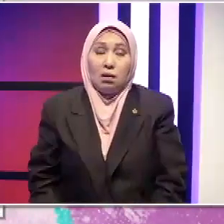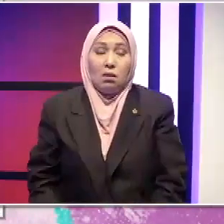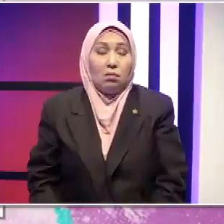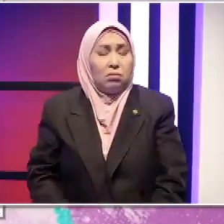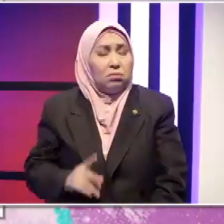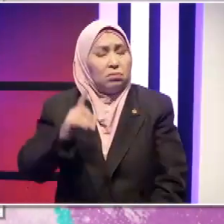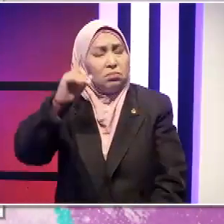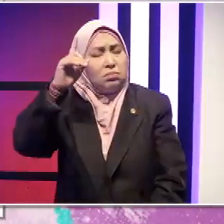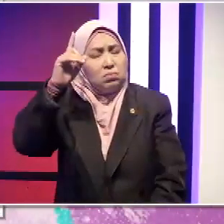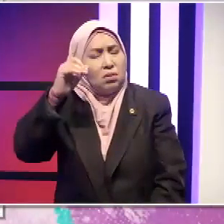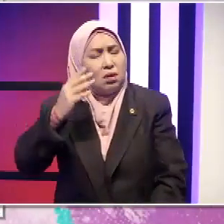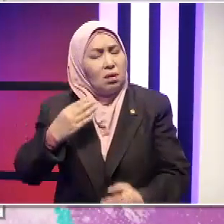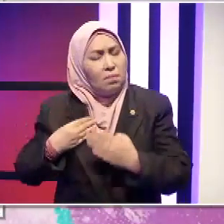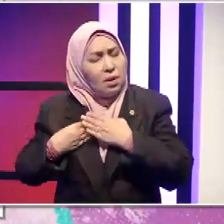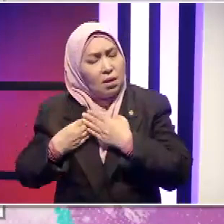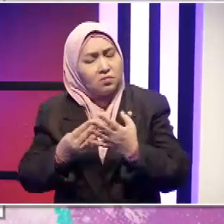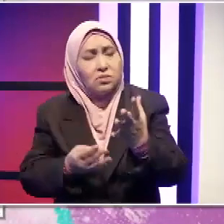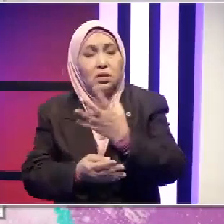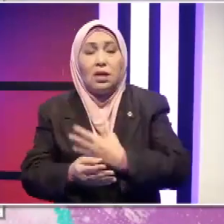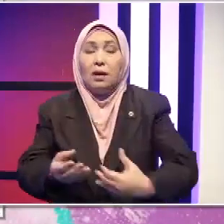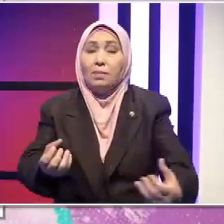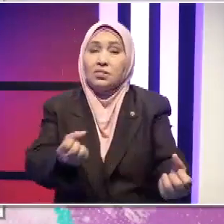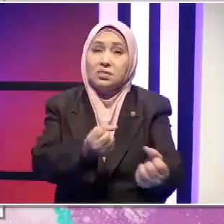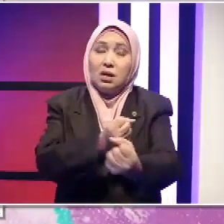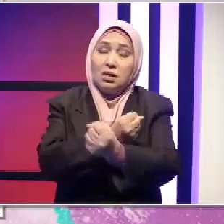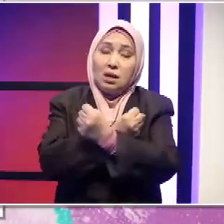Hai rohmani Rohim